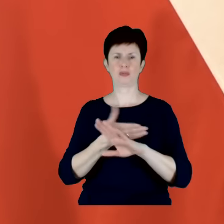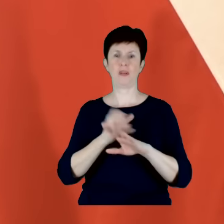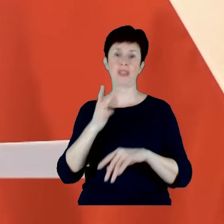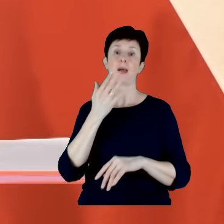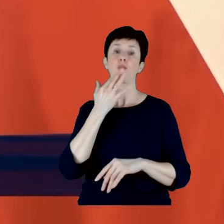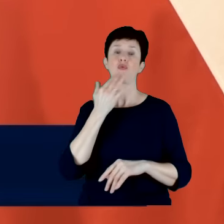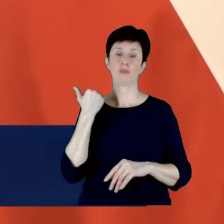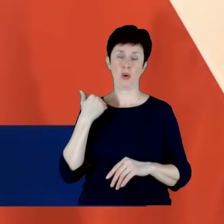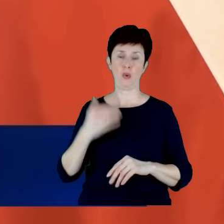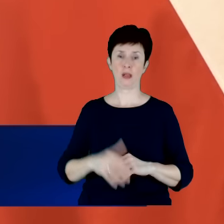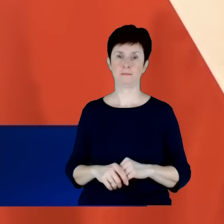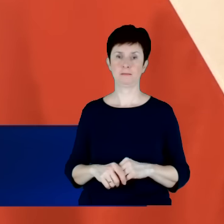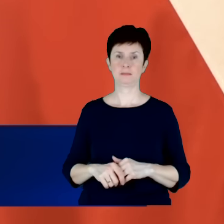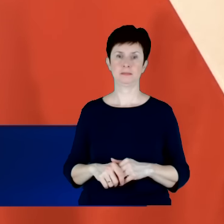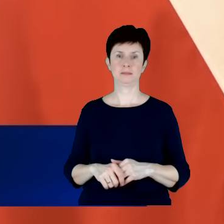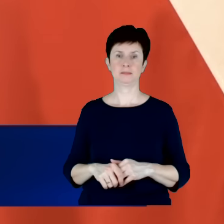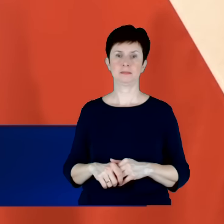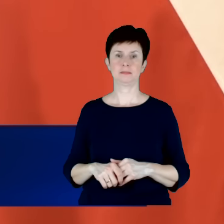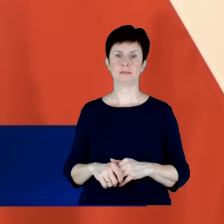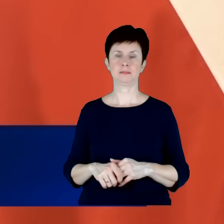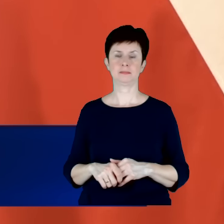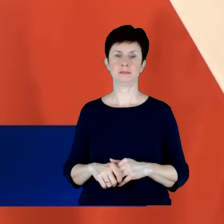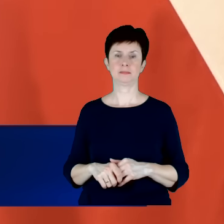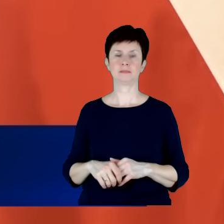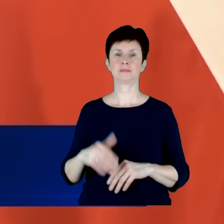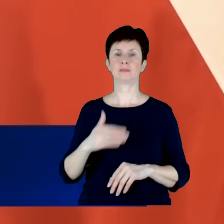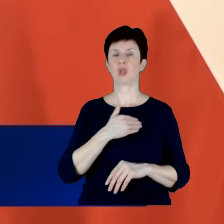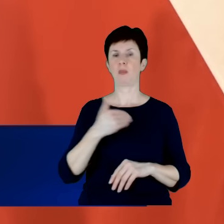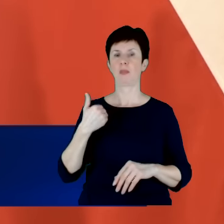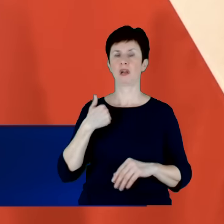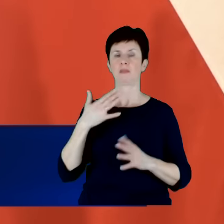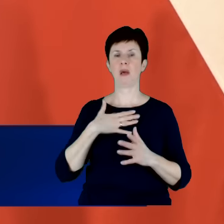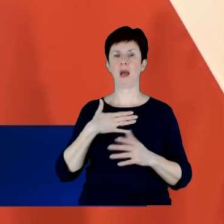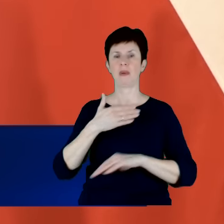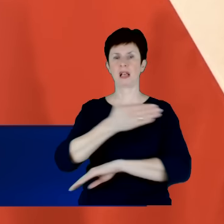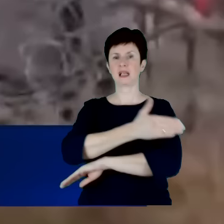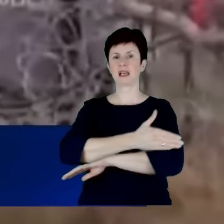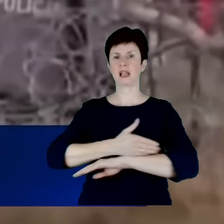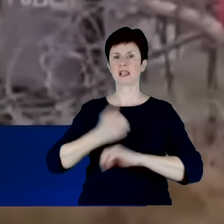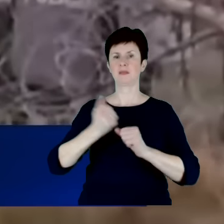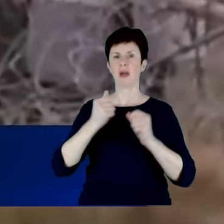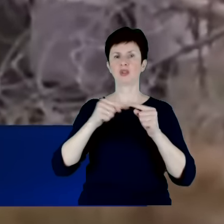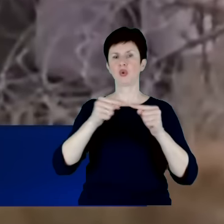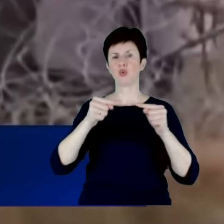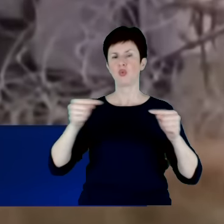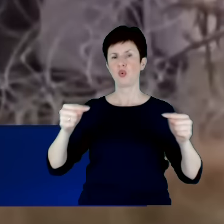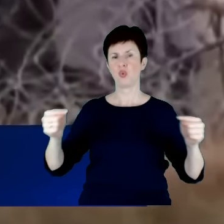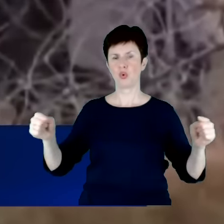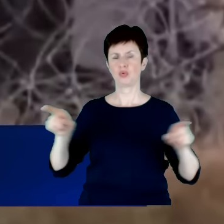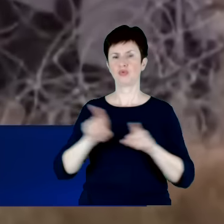Mamy i Finlandia, i Polska bardzo długie granice z Rosją, w naszym przypadku także z